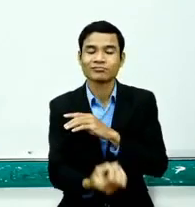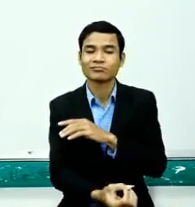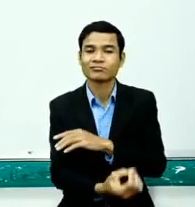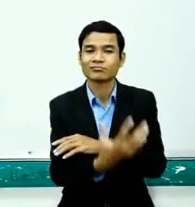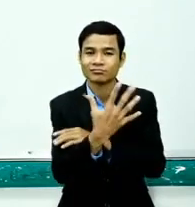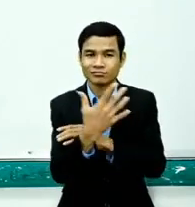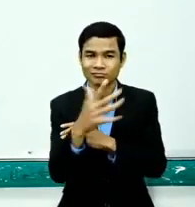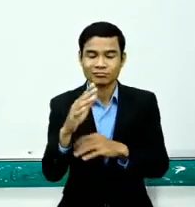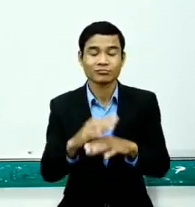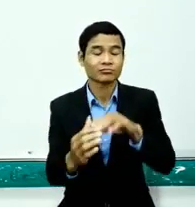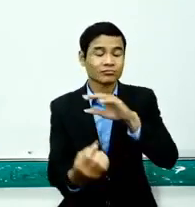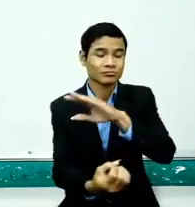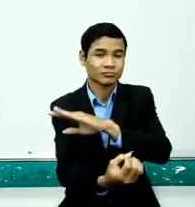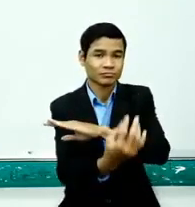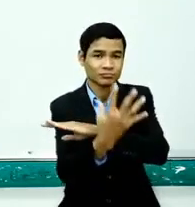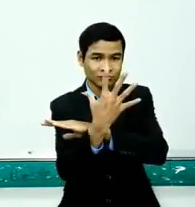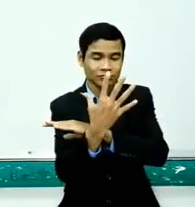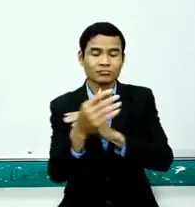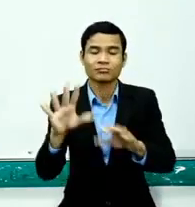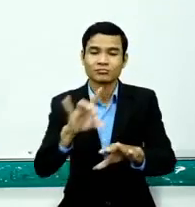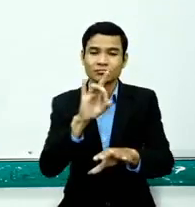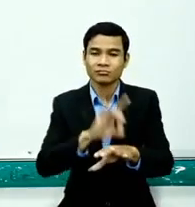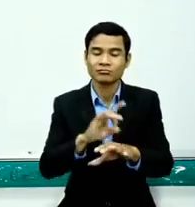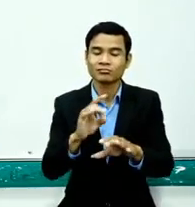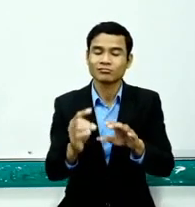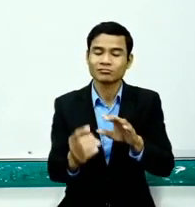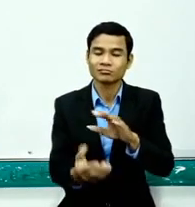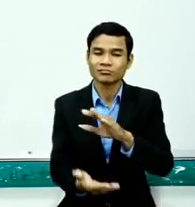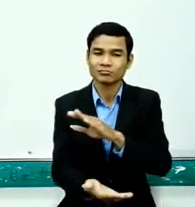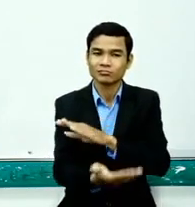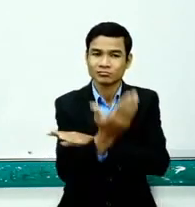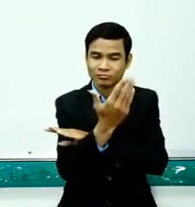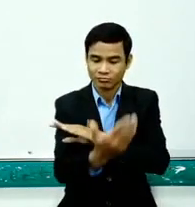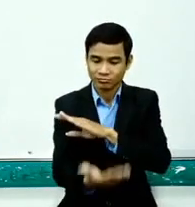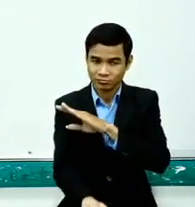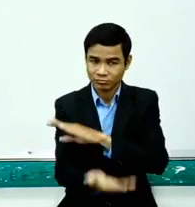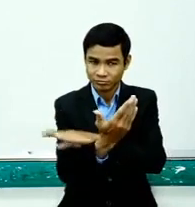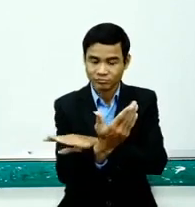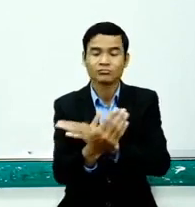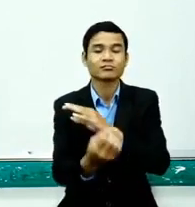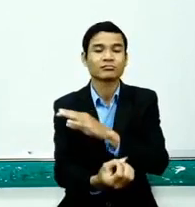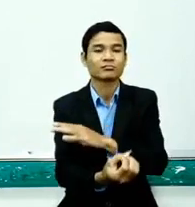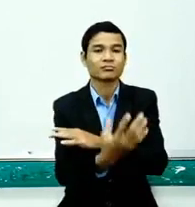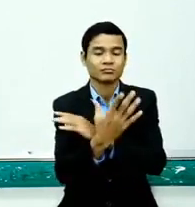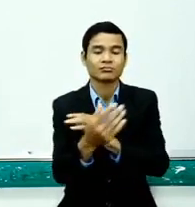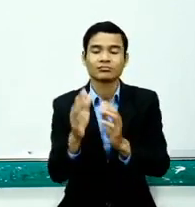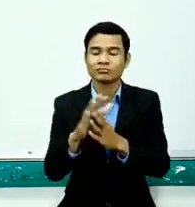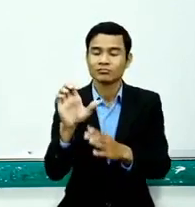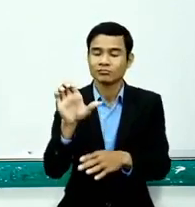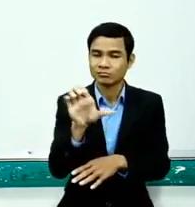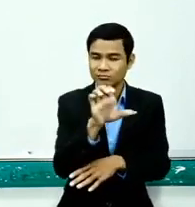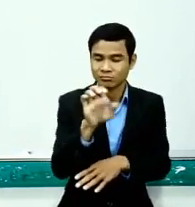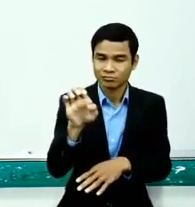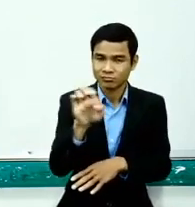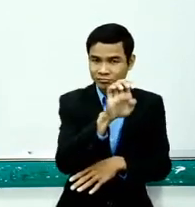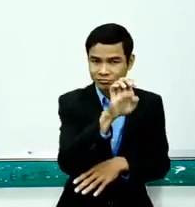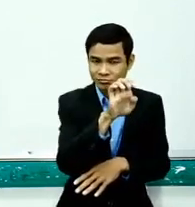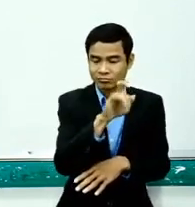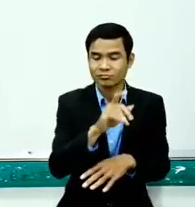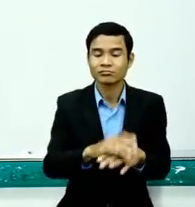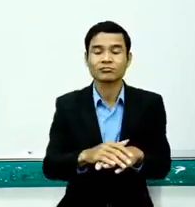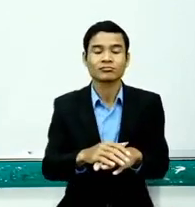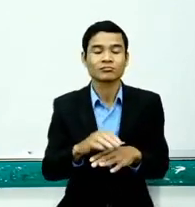យនៅចាអញ្ចឹងពេលព្រឹកតែងតែព្រះអាទិត្យរះចាអញ្ចឹងគឺរះពីទិសខាងកើតណាអញ្ចឹ